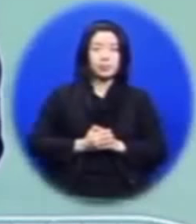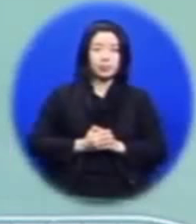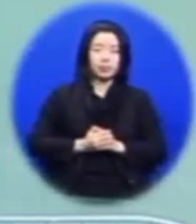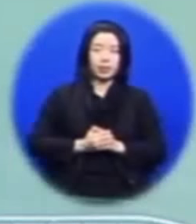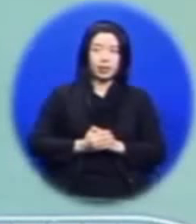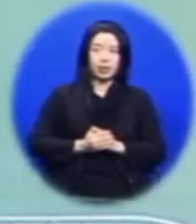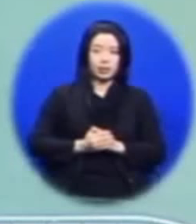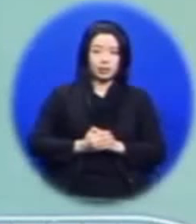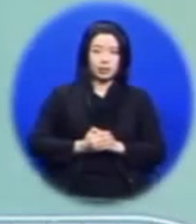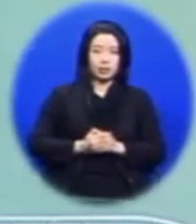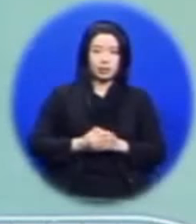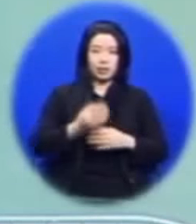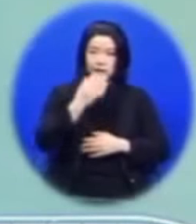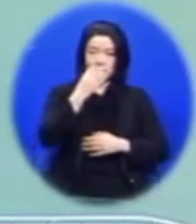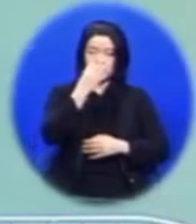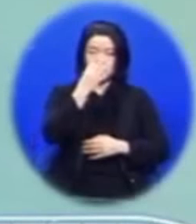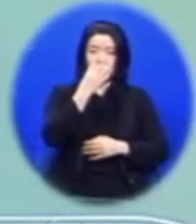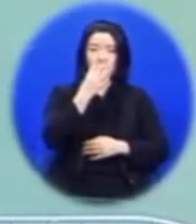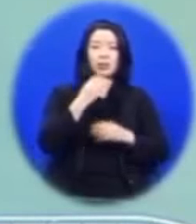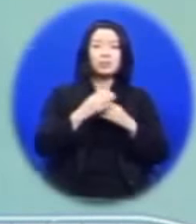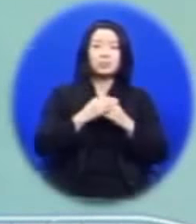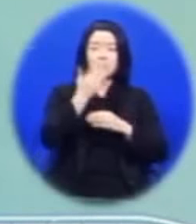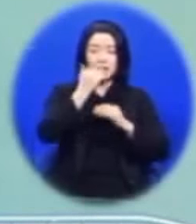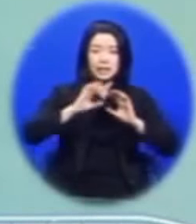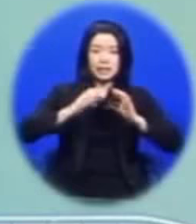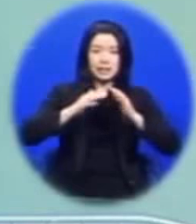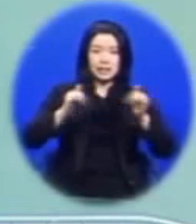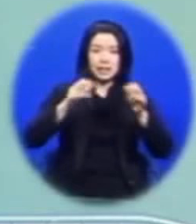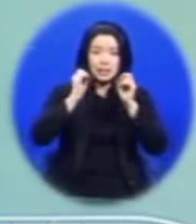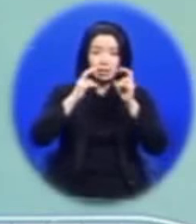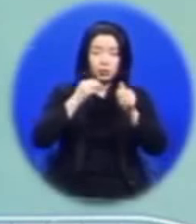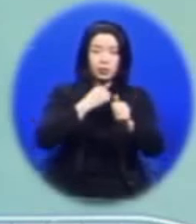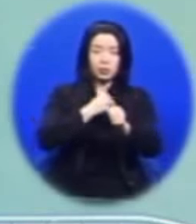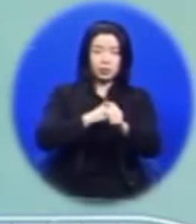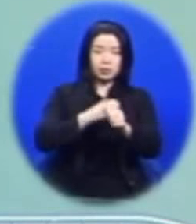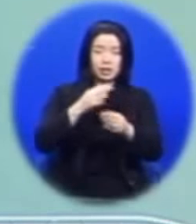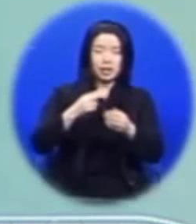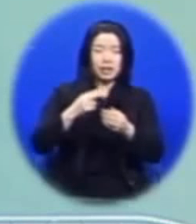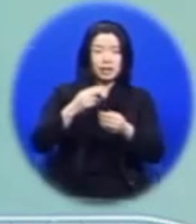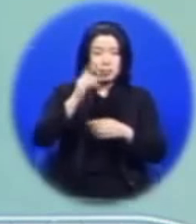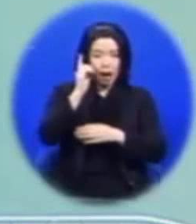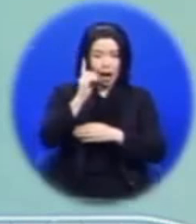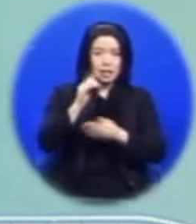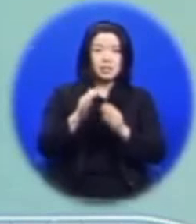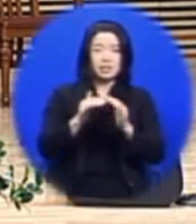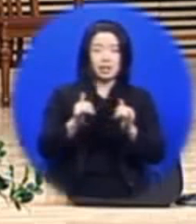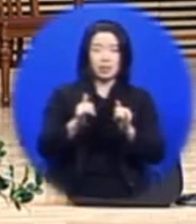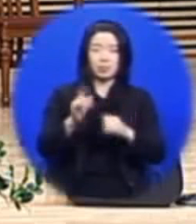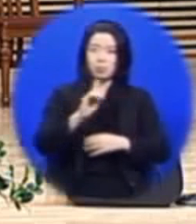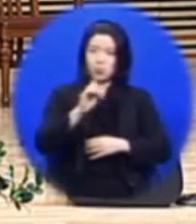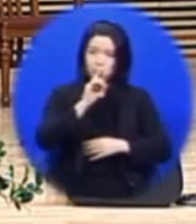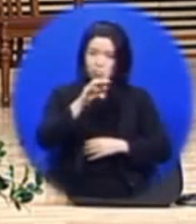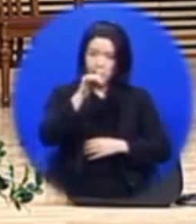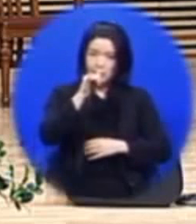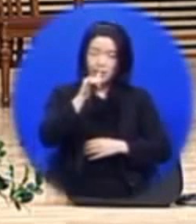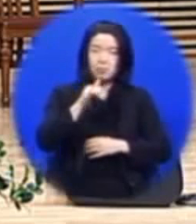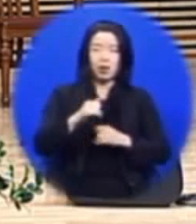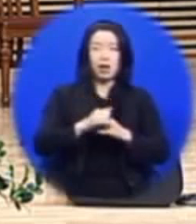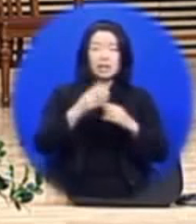계십니다 이스라엘 선교사님 한 분이 그런 이야기를 하셨어요 이스라엘